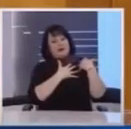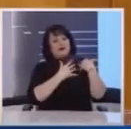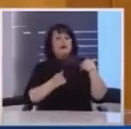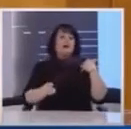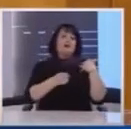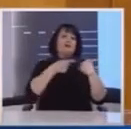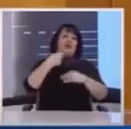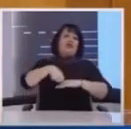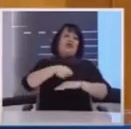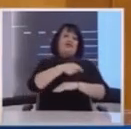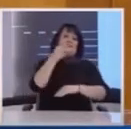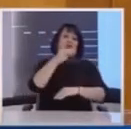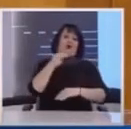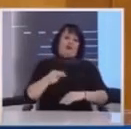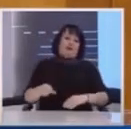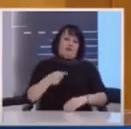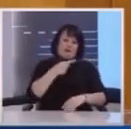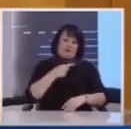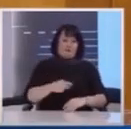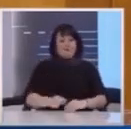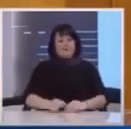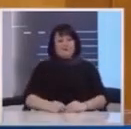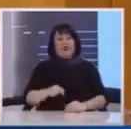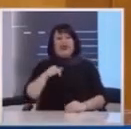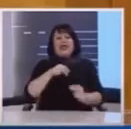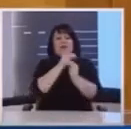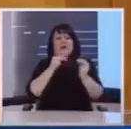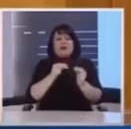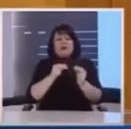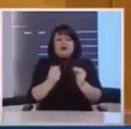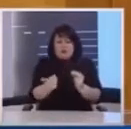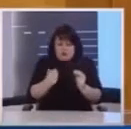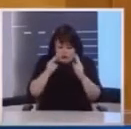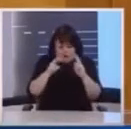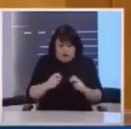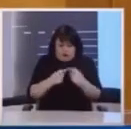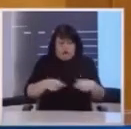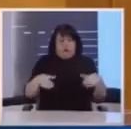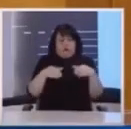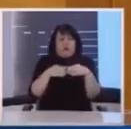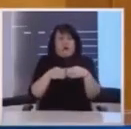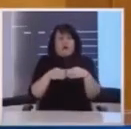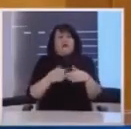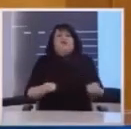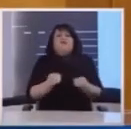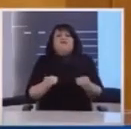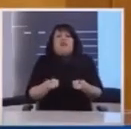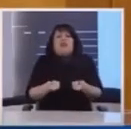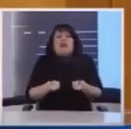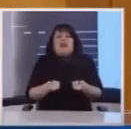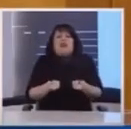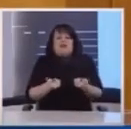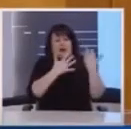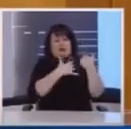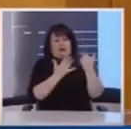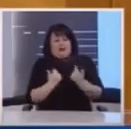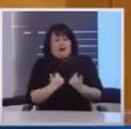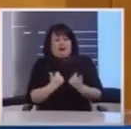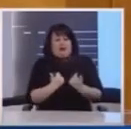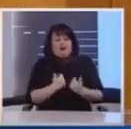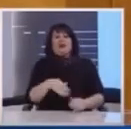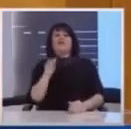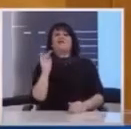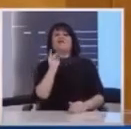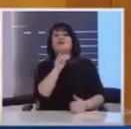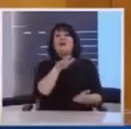κοινό δικαστήριο. Άρα η Προκαταρκτική Επιτροπή δεν πρόκειται να διερευνήσει τίποτα επί της ουσίας. Δεν θα καλέσει